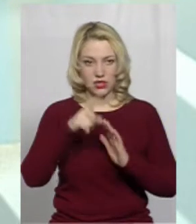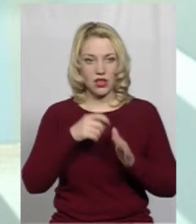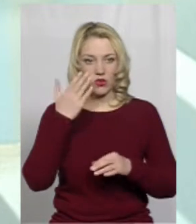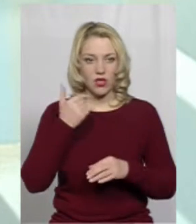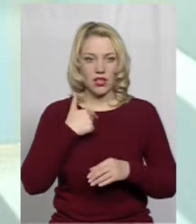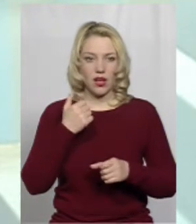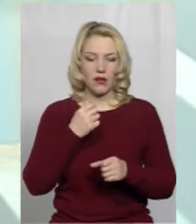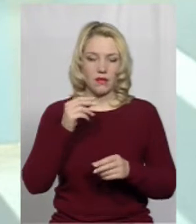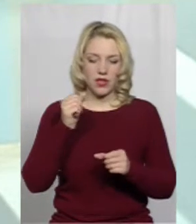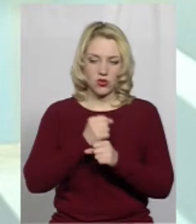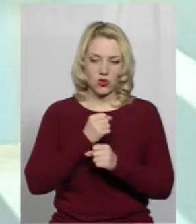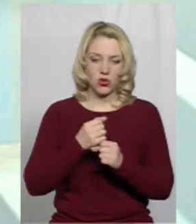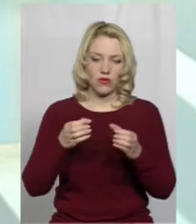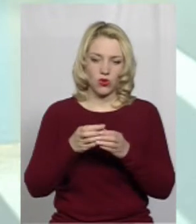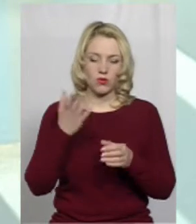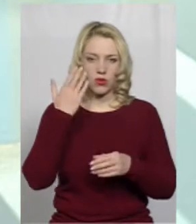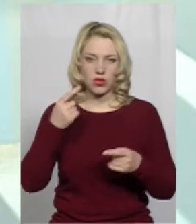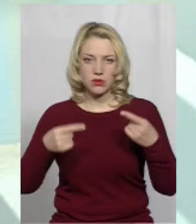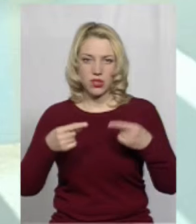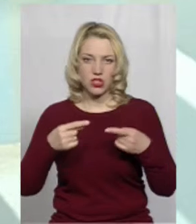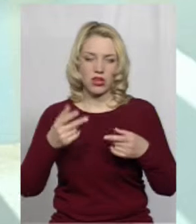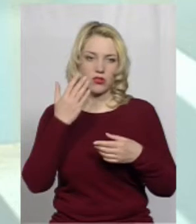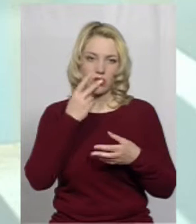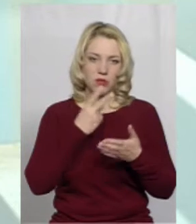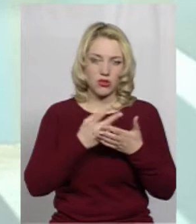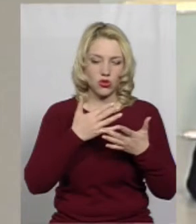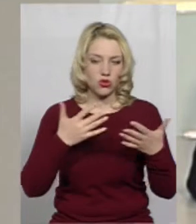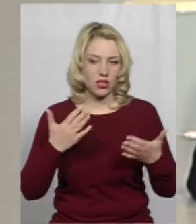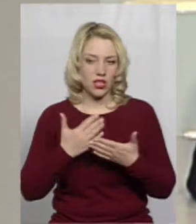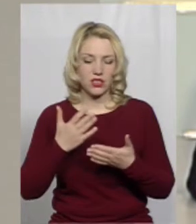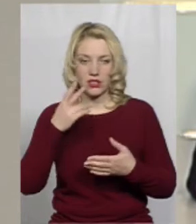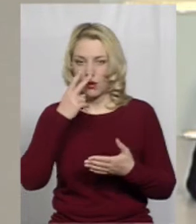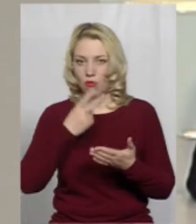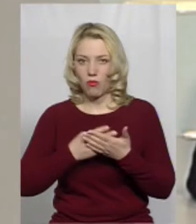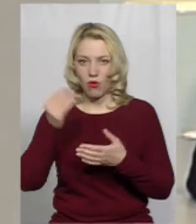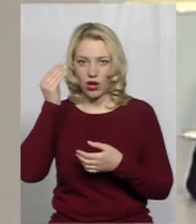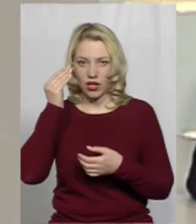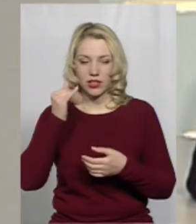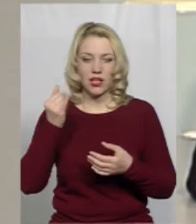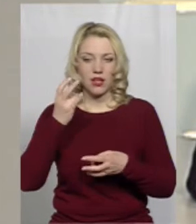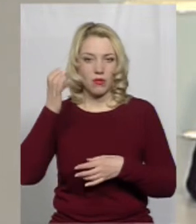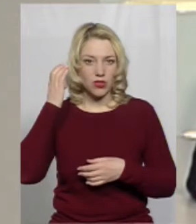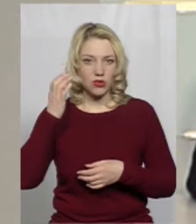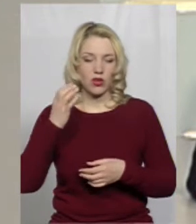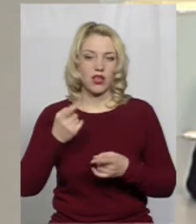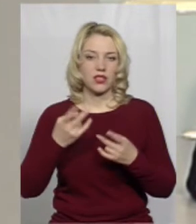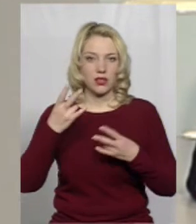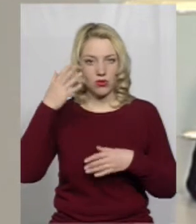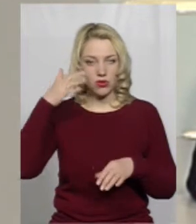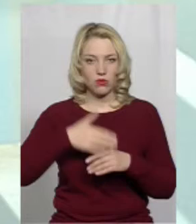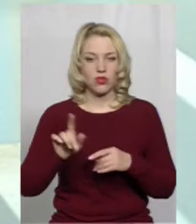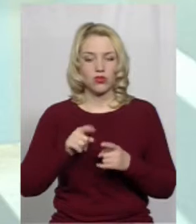групах, коли сперечаються, коли бачу, що є різні погляди, що потрібно прислухатися до іншої думки, розуміти, що інша